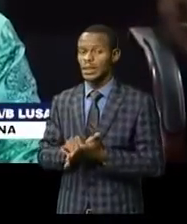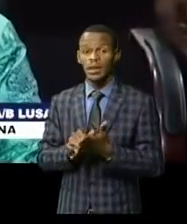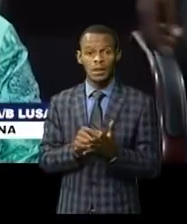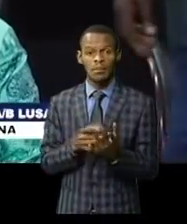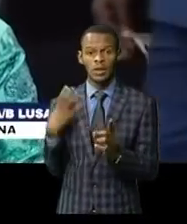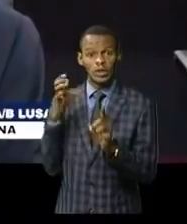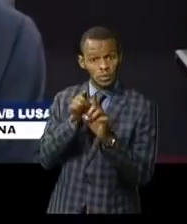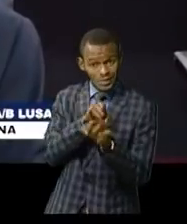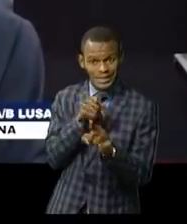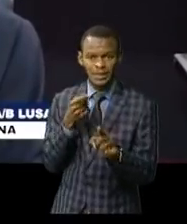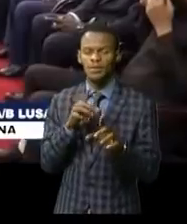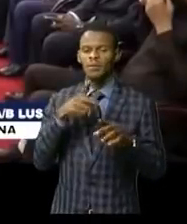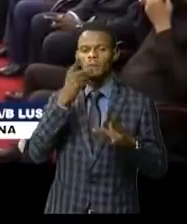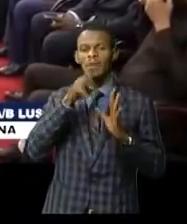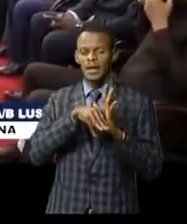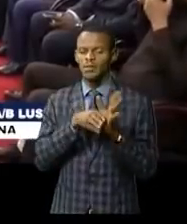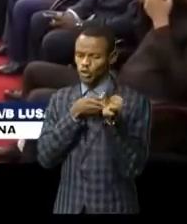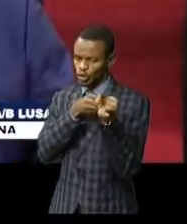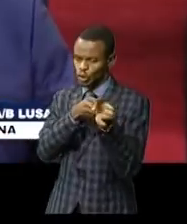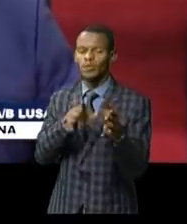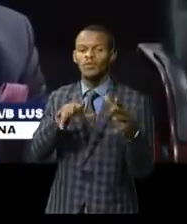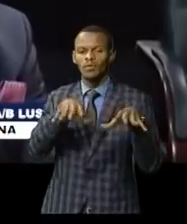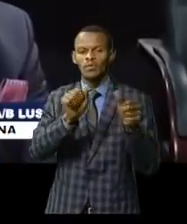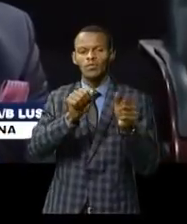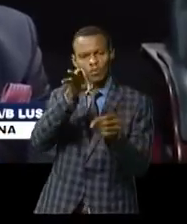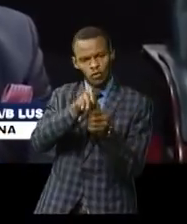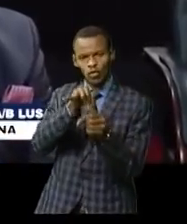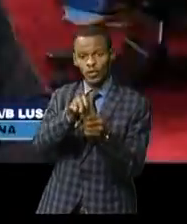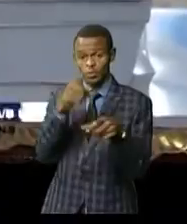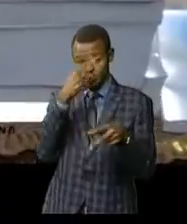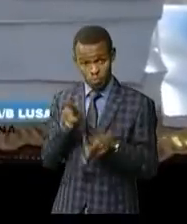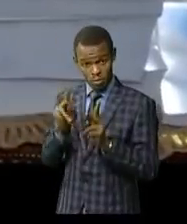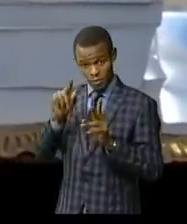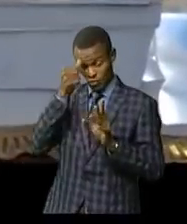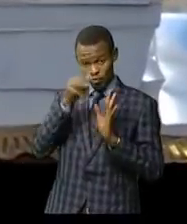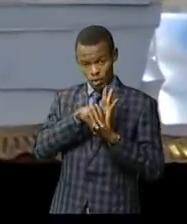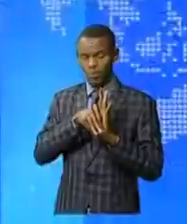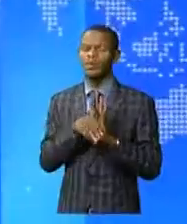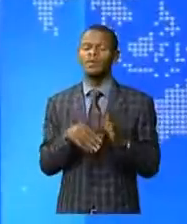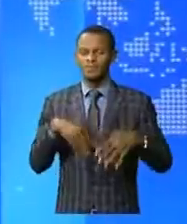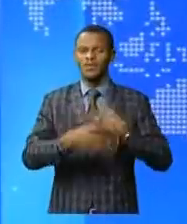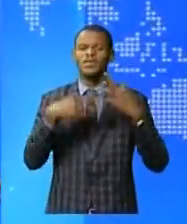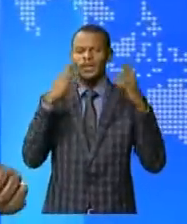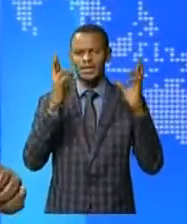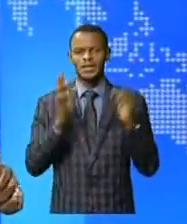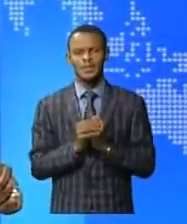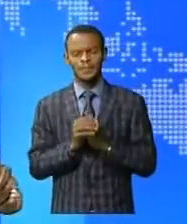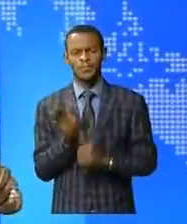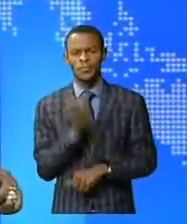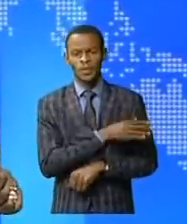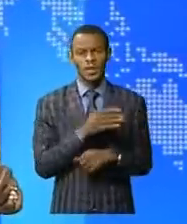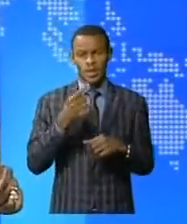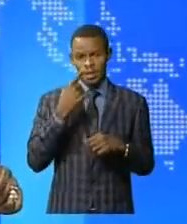projets de budget pour permettre au gouvernement Sama d'avoir les moyens de sa politique. Et en nouvelle,